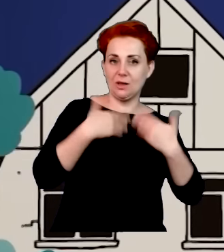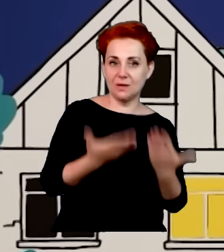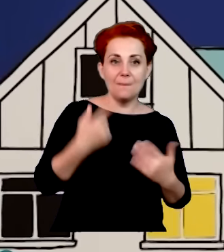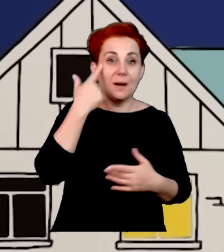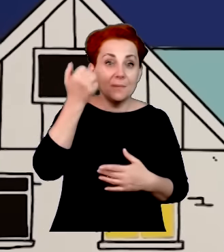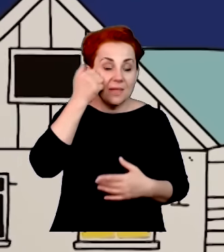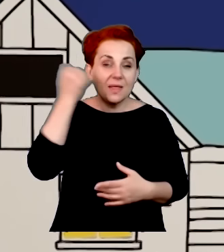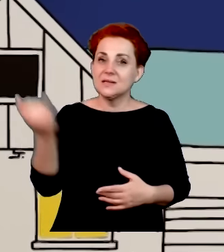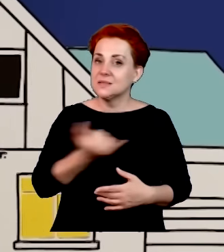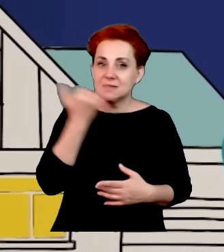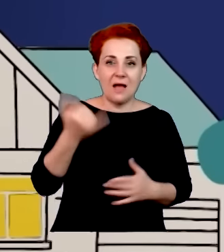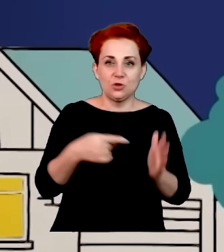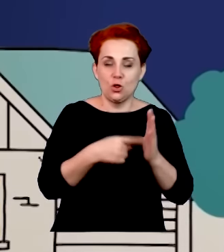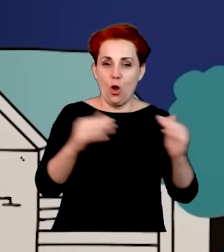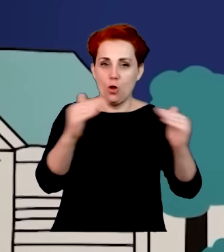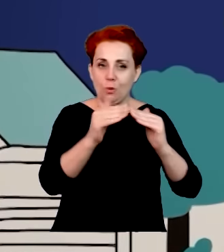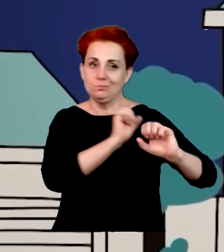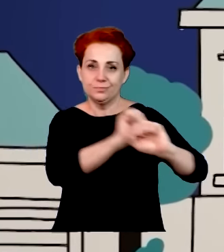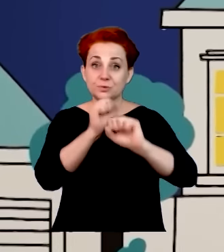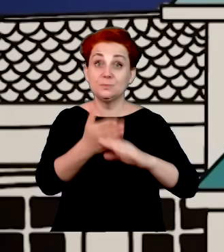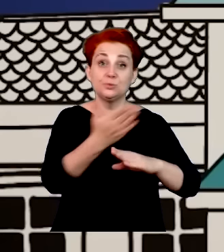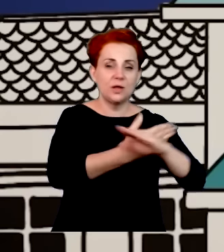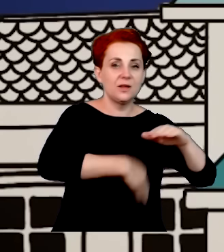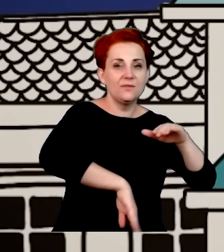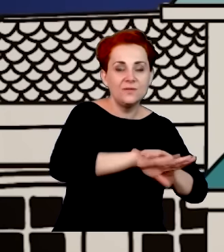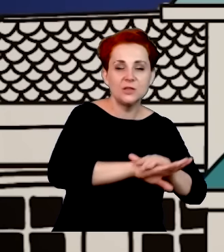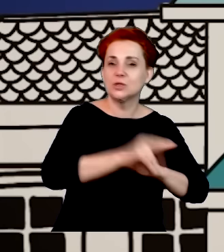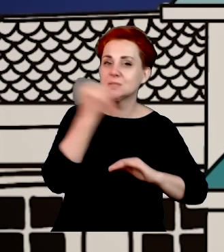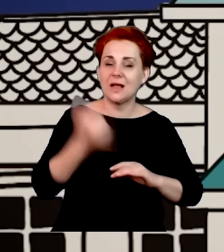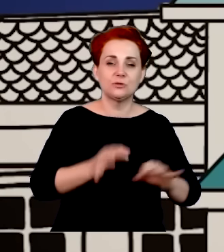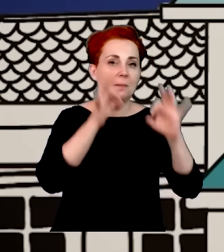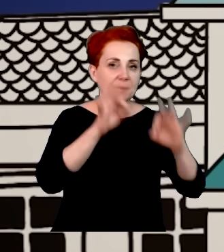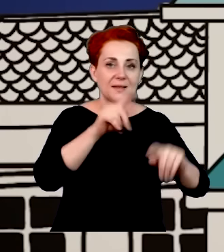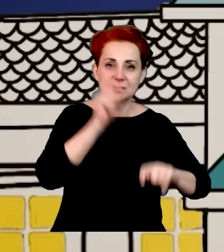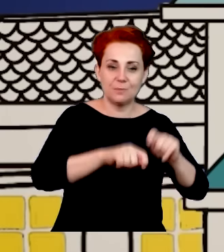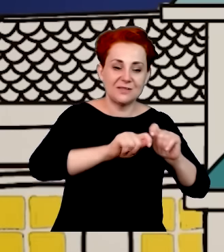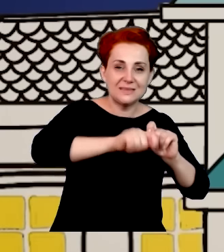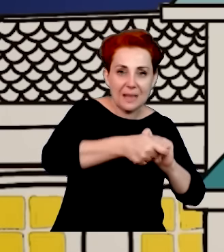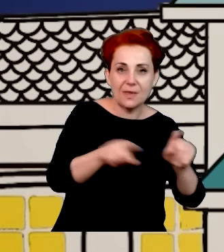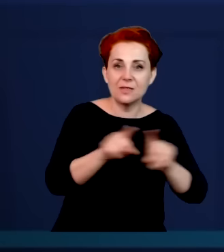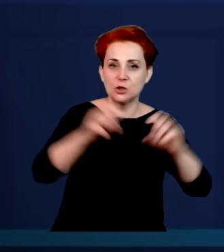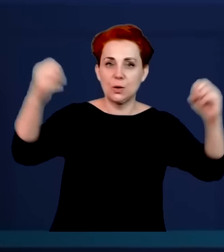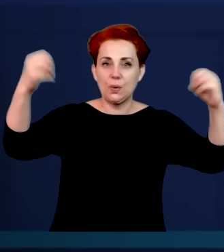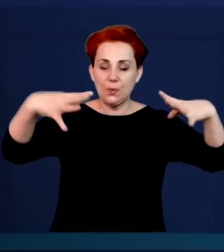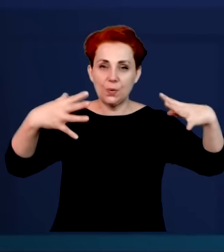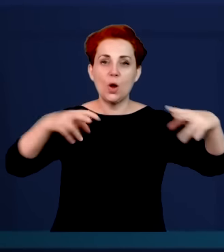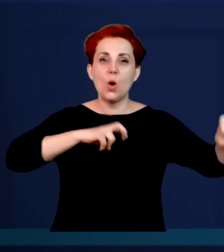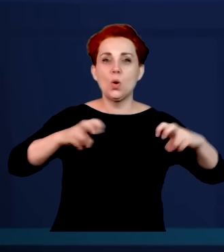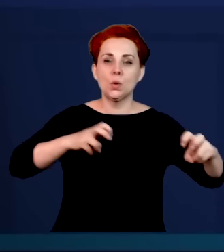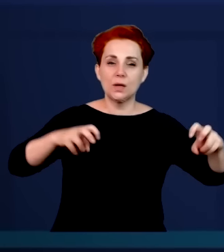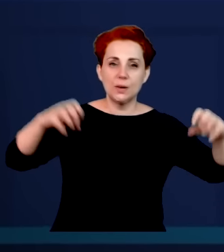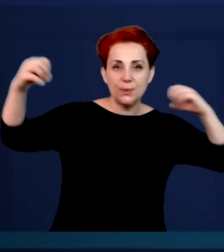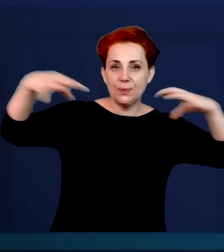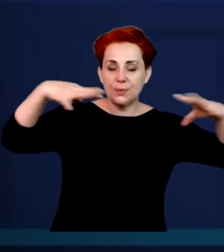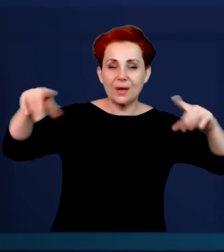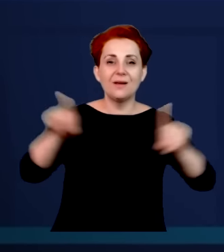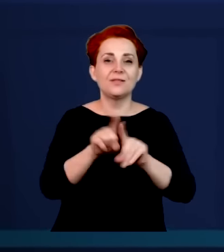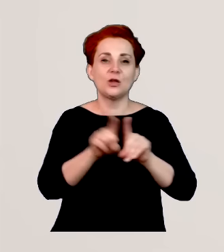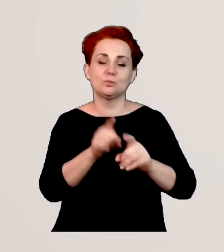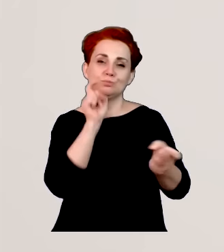zawsze zabezpieczać dom przed jego opuszczeniem przez atestowane zamki w drzwiach, zewnętrzne oświetlenie z czujnikiem ruchu, okna antywłamaniowe